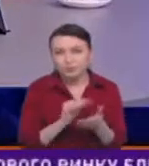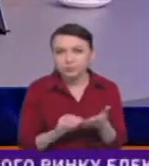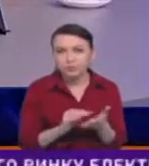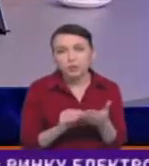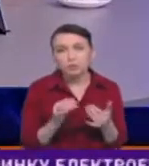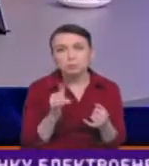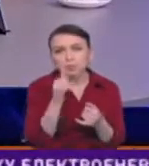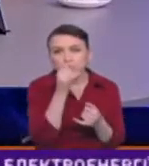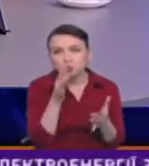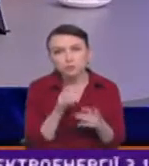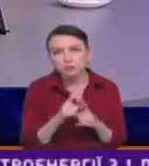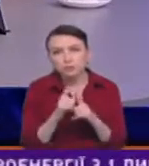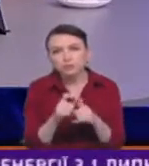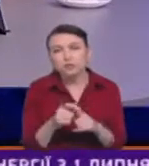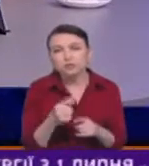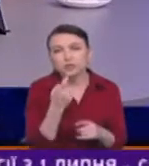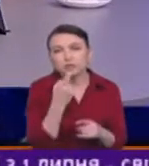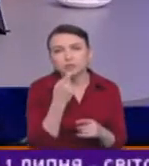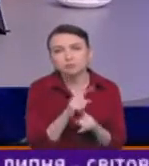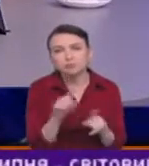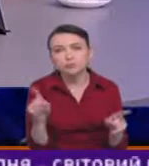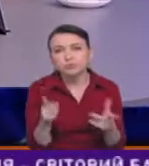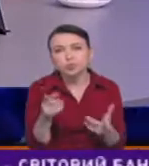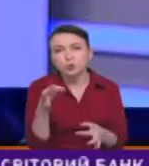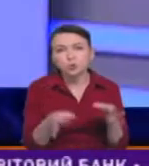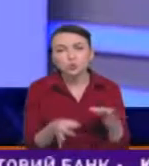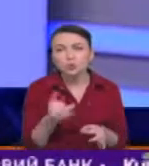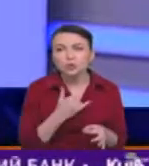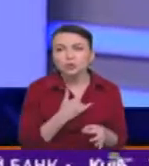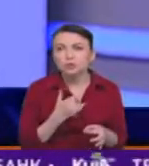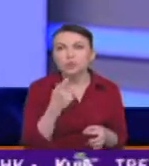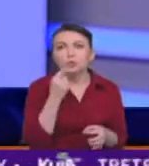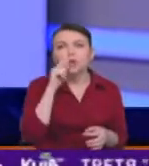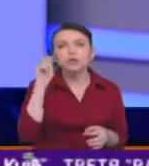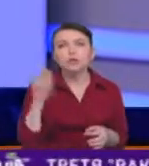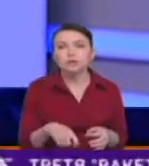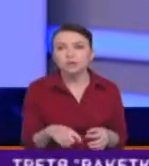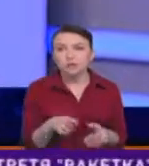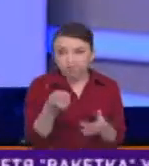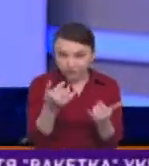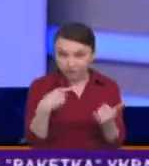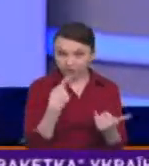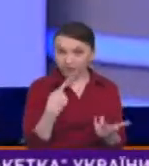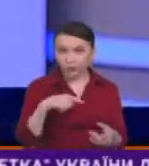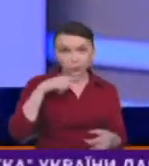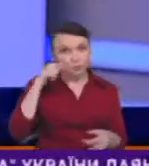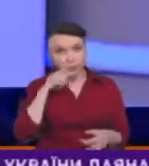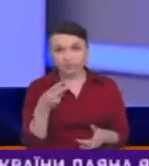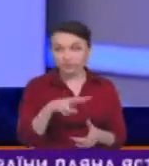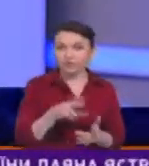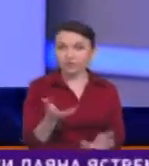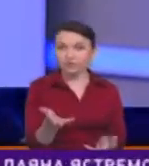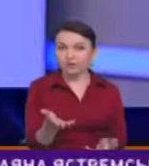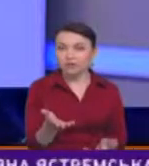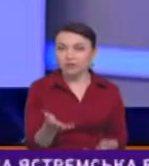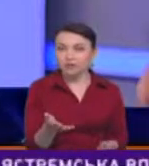ми не можемо відповідати на цій мові, тому що мова судочинства в Конституційному суді є українська. Так ви ж тільки що проголосували, що може бути.